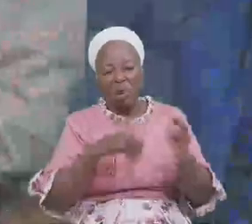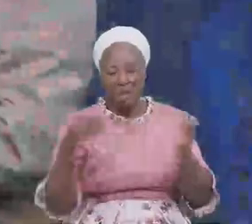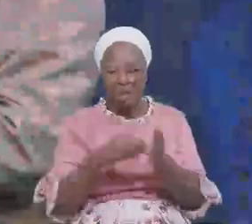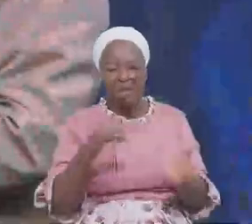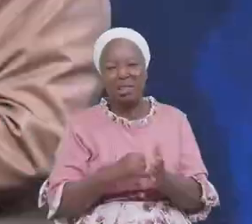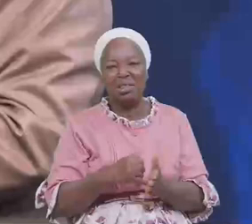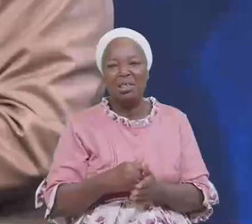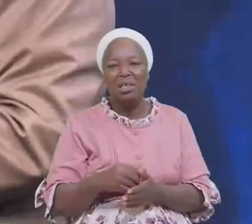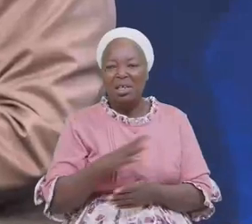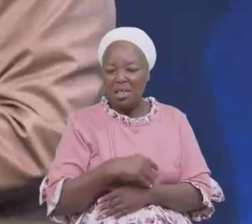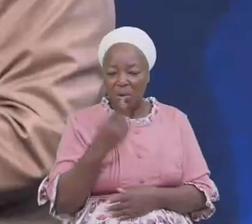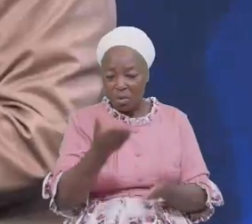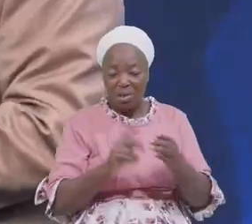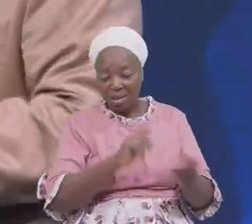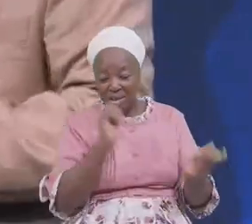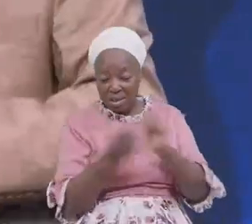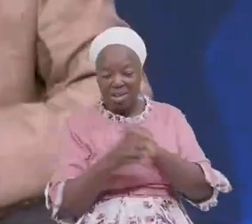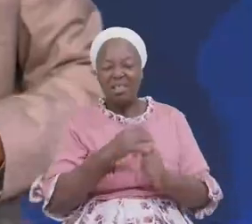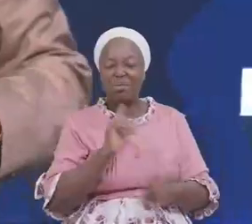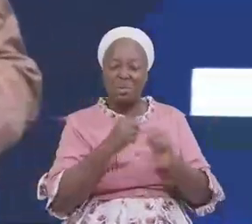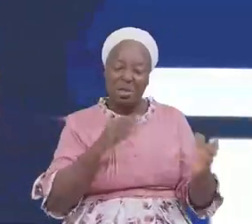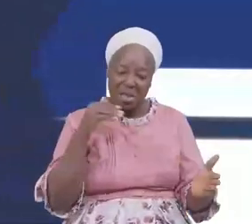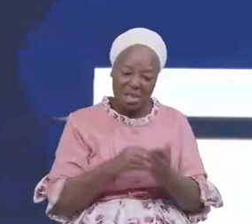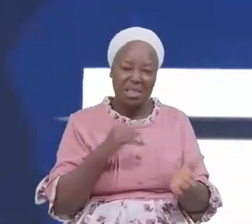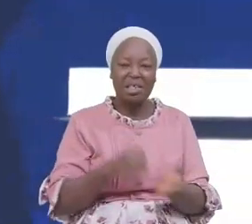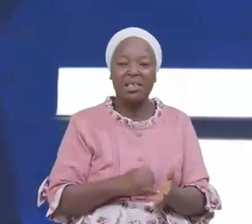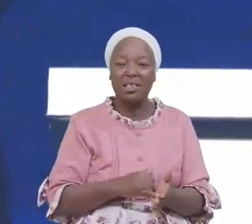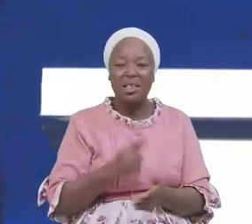Ils ne veulent pas changer, mais ils critiquent.